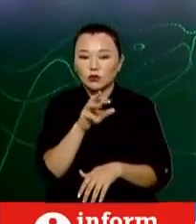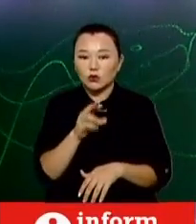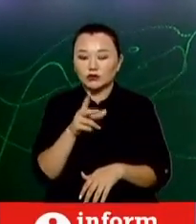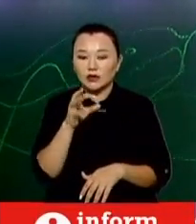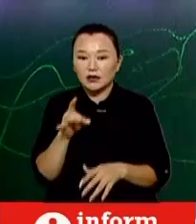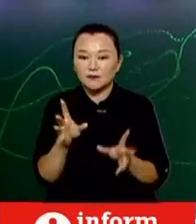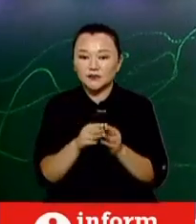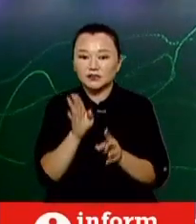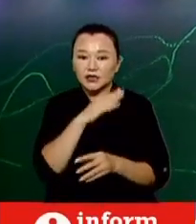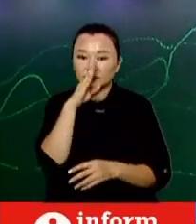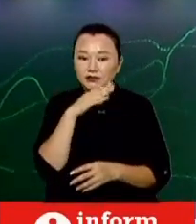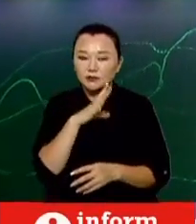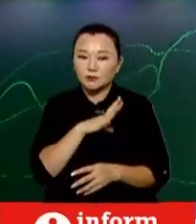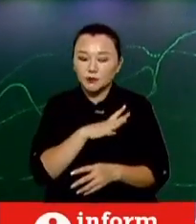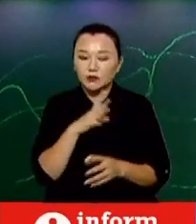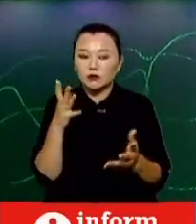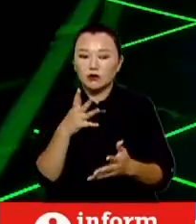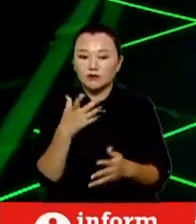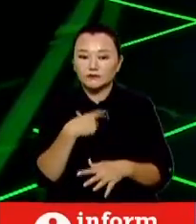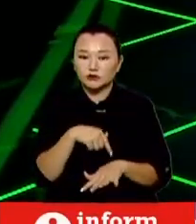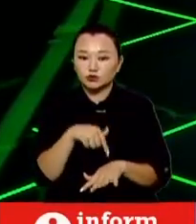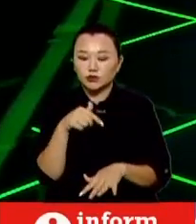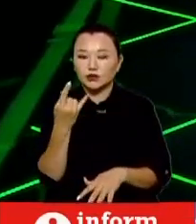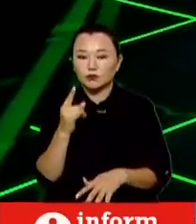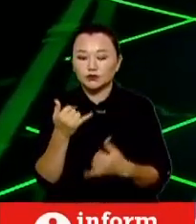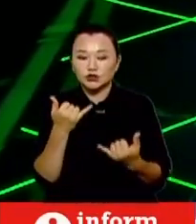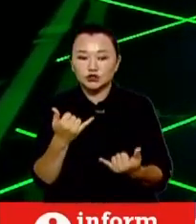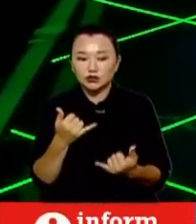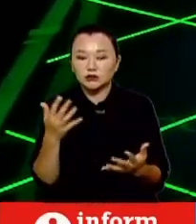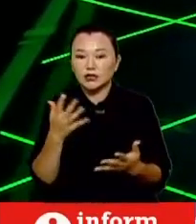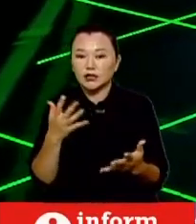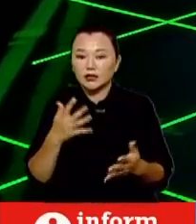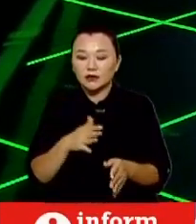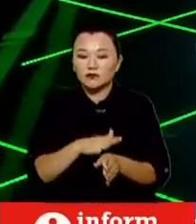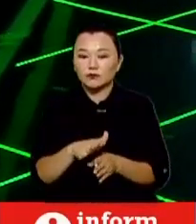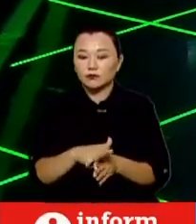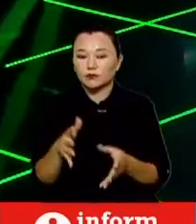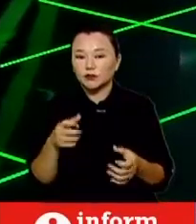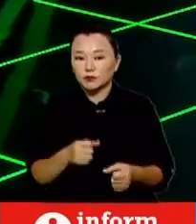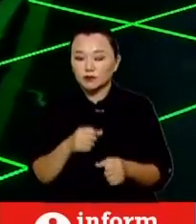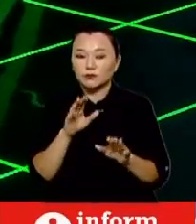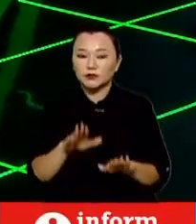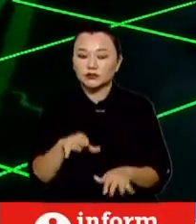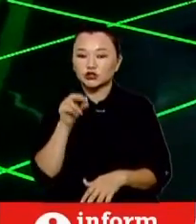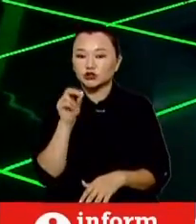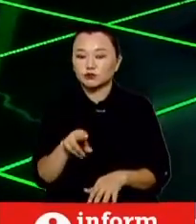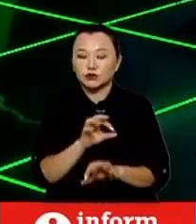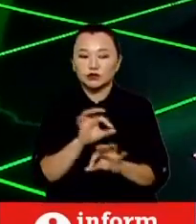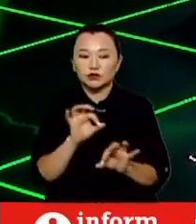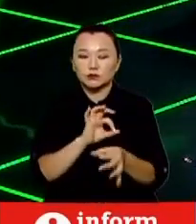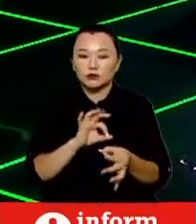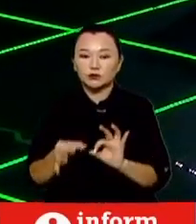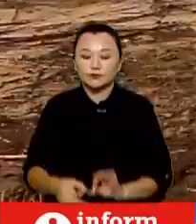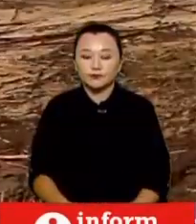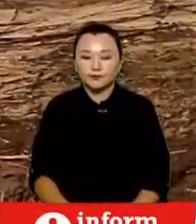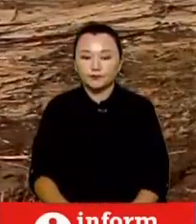был вместе с родителями. Каково состояние ребенка сейчас и какие меры принимают на месте ЧП, расскажет Эльмира Ержанова.